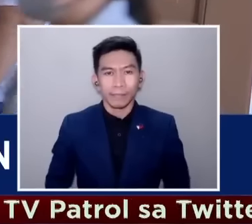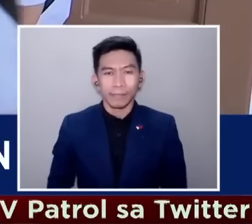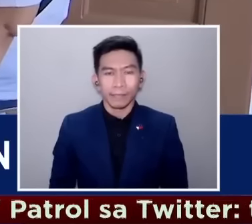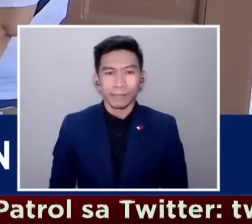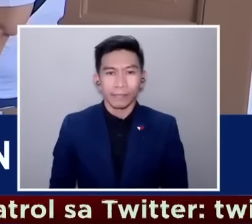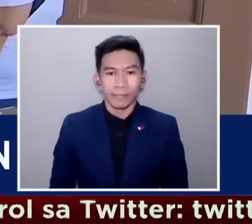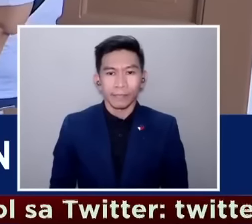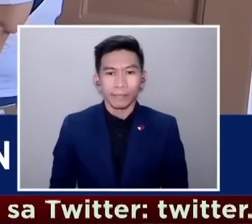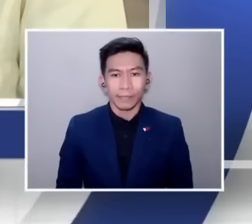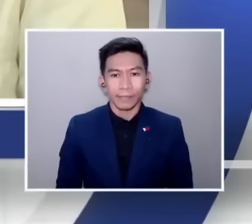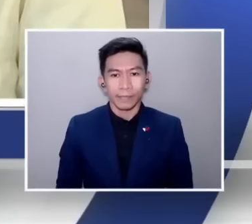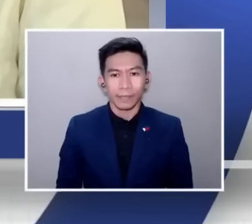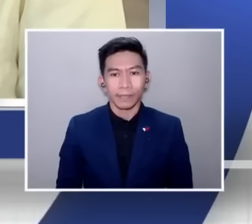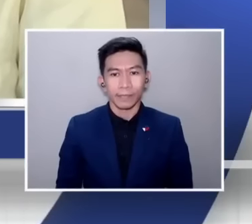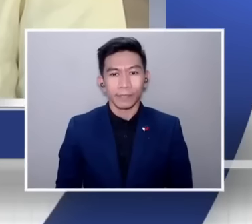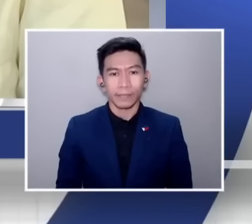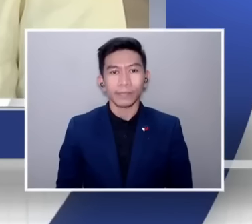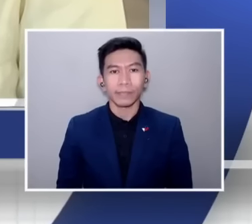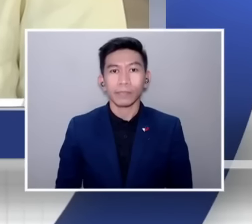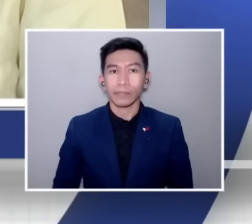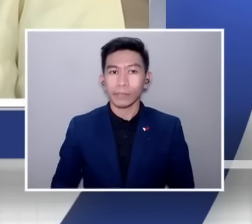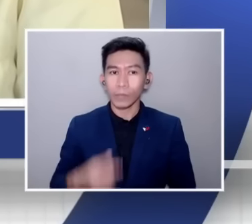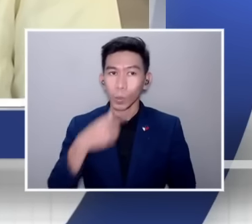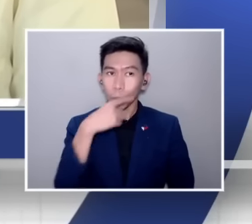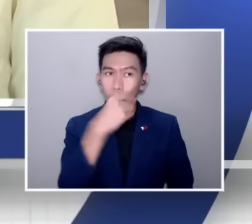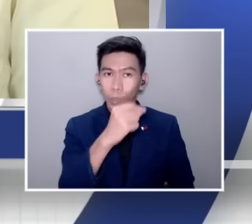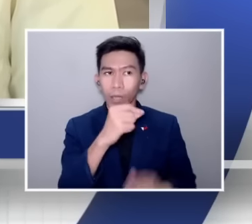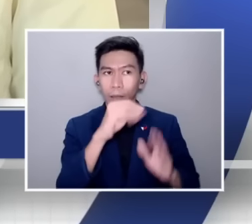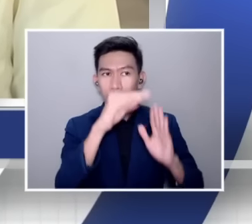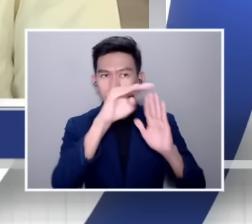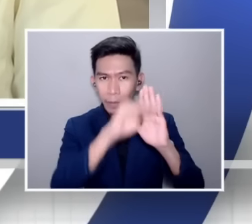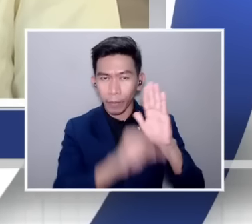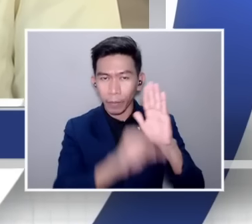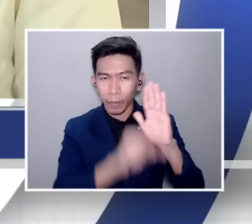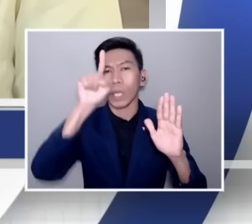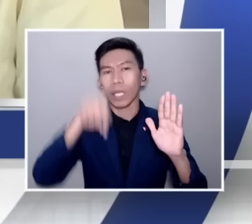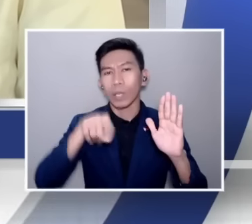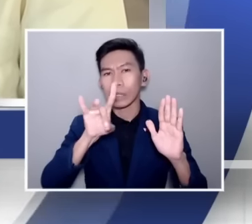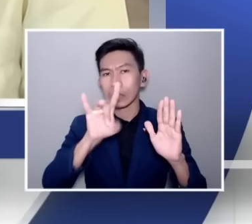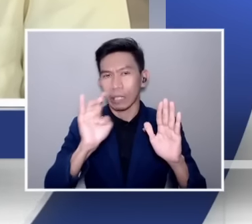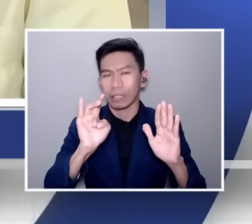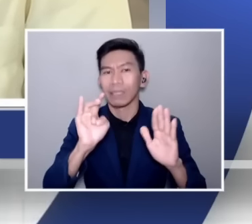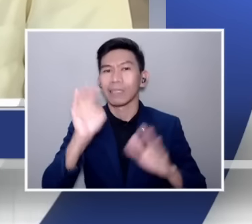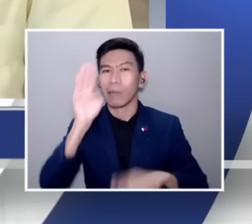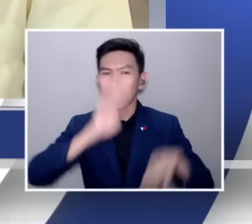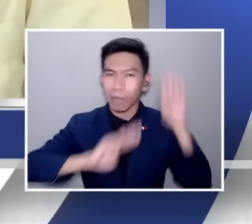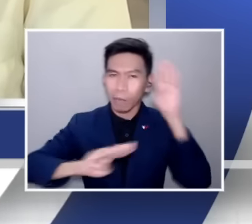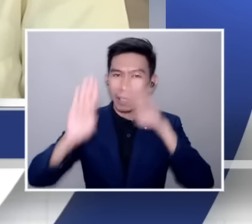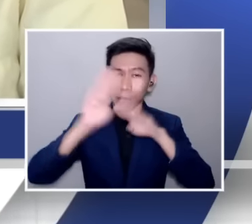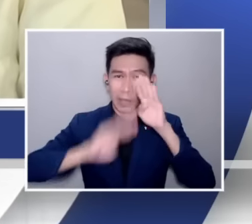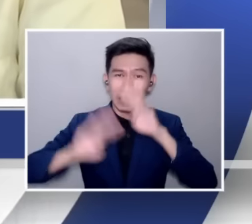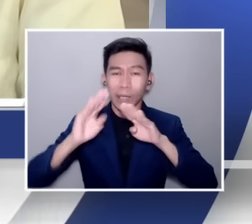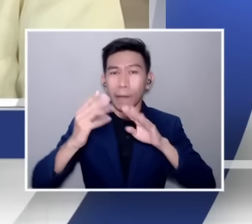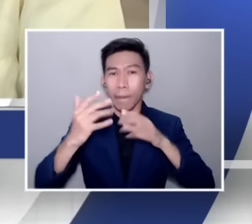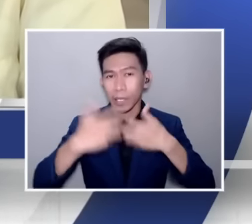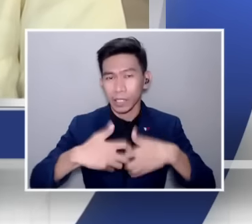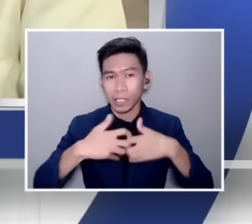Ayon po sa report, 1,800 yung incident ng aberya pag pinag-usapan yung VCM.